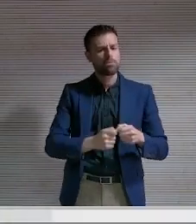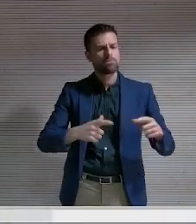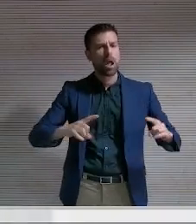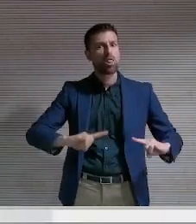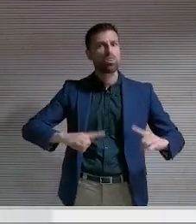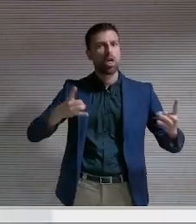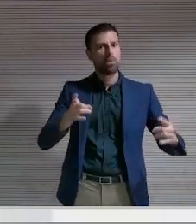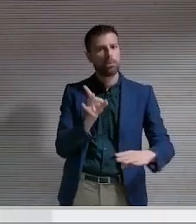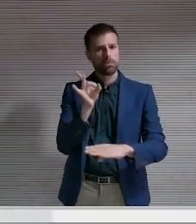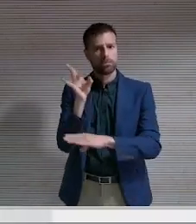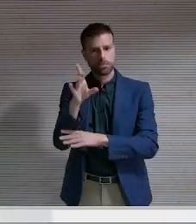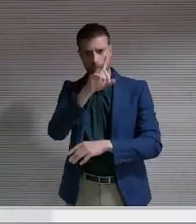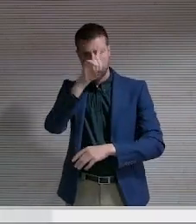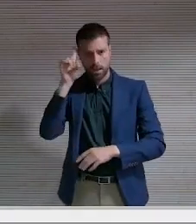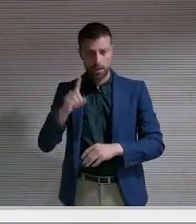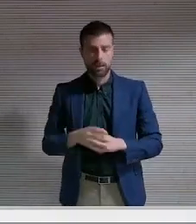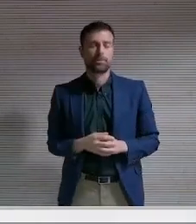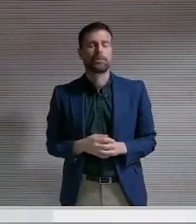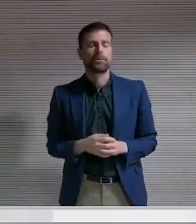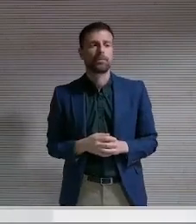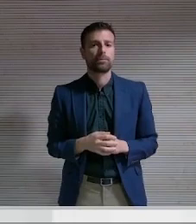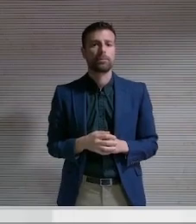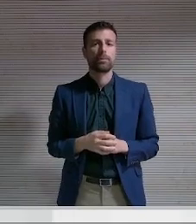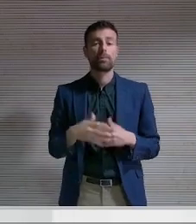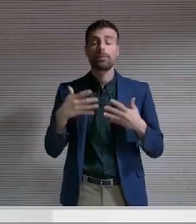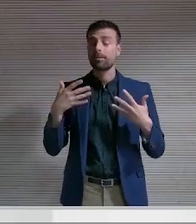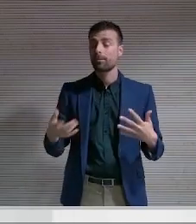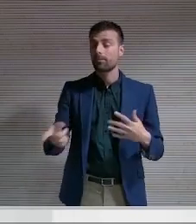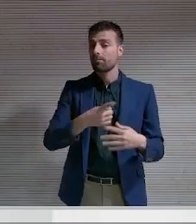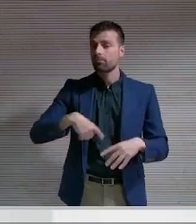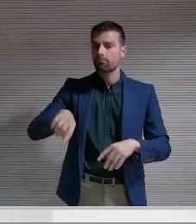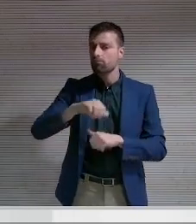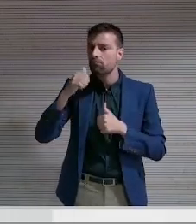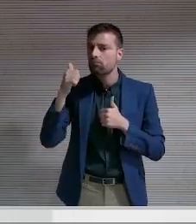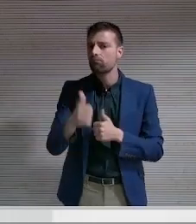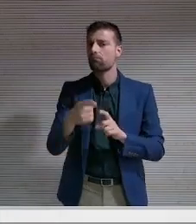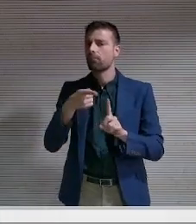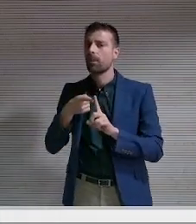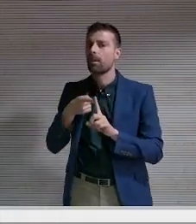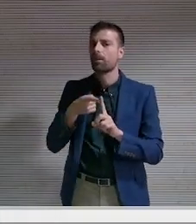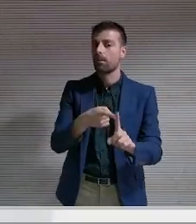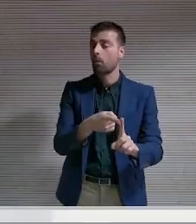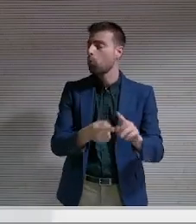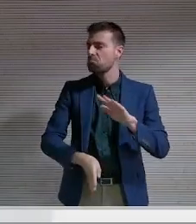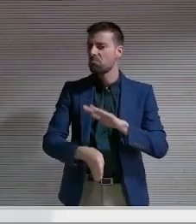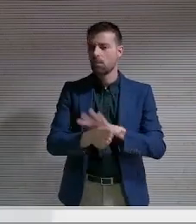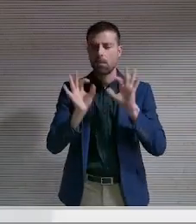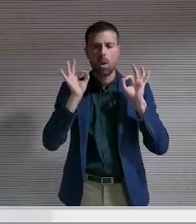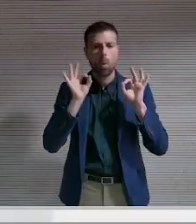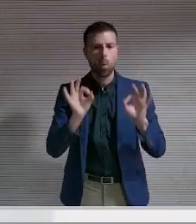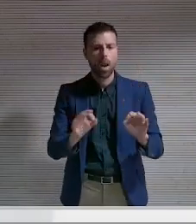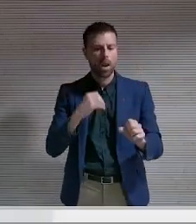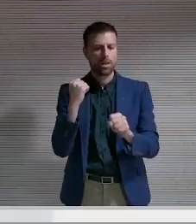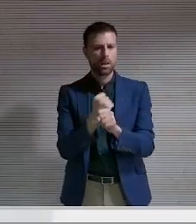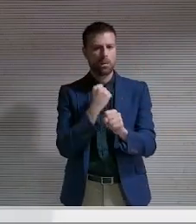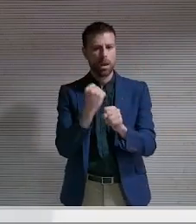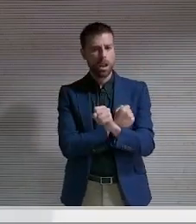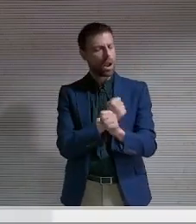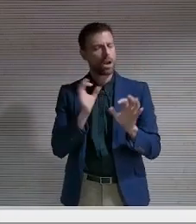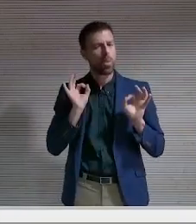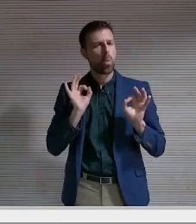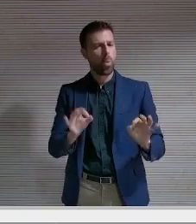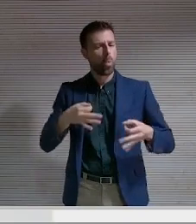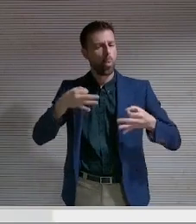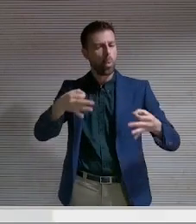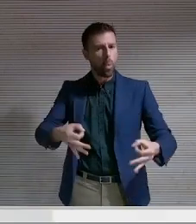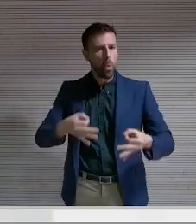que Madrid. Per tant, continuarem apostant en la mateixa direcció, continuarem treballant en la mateixa línia, tant